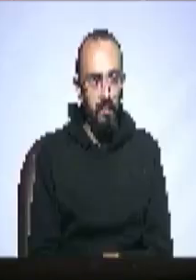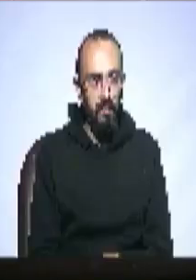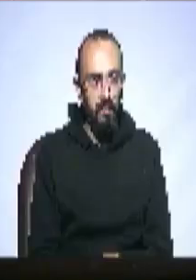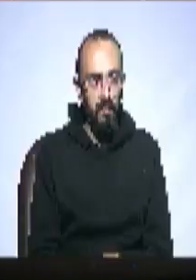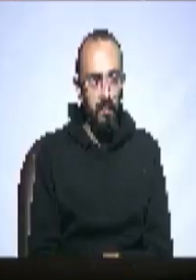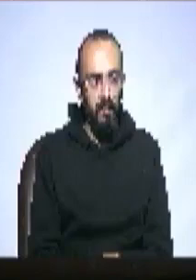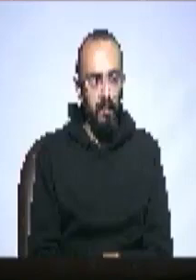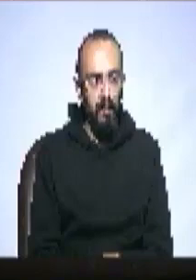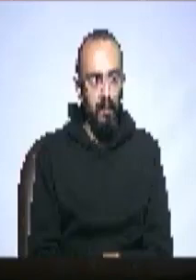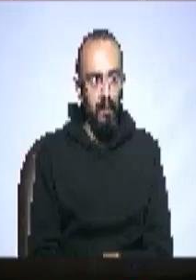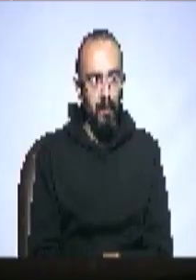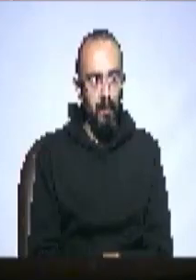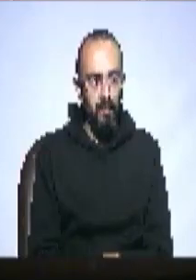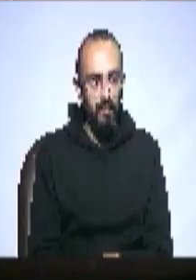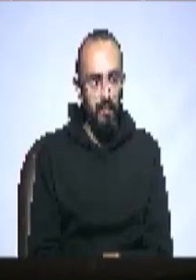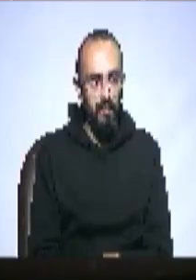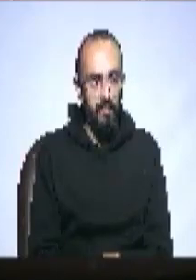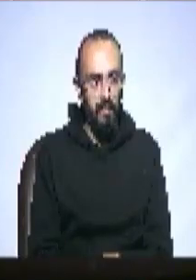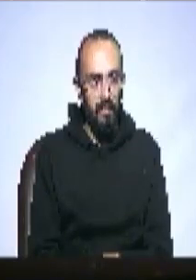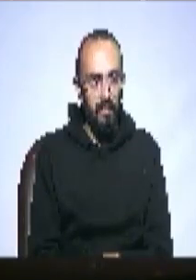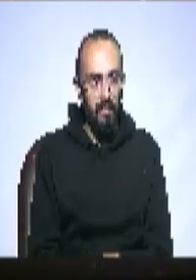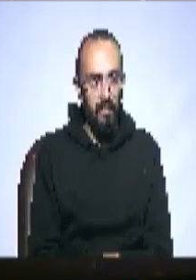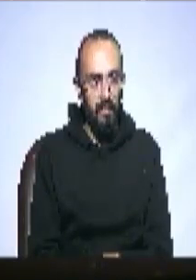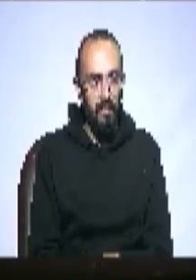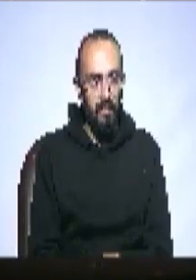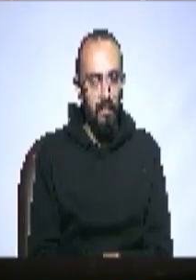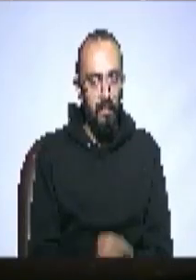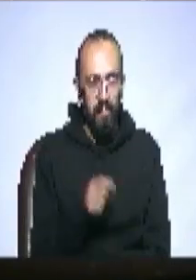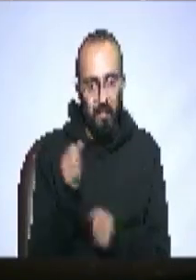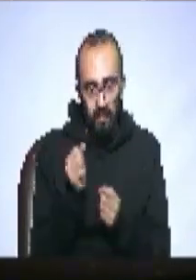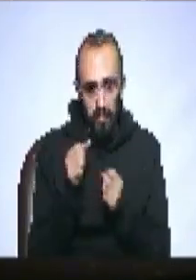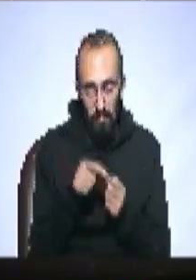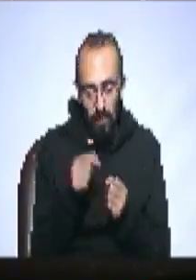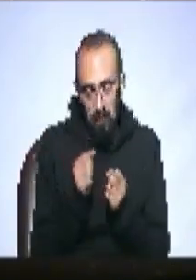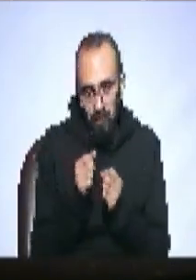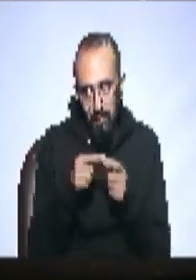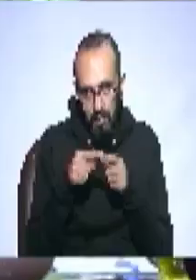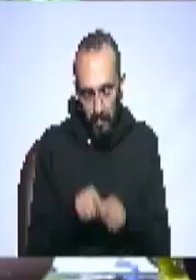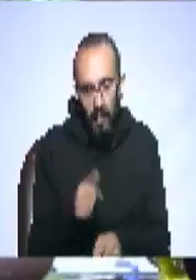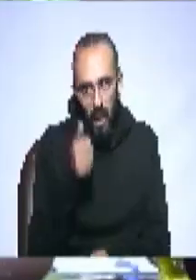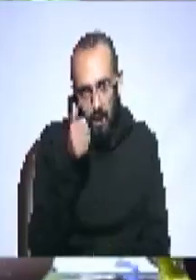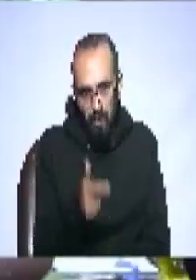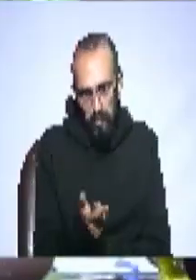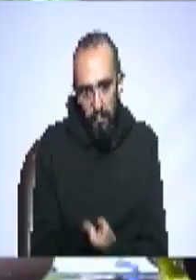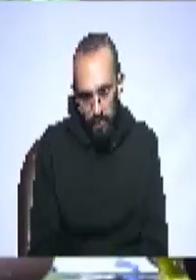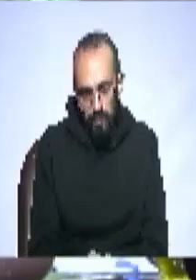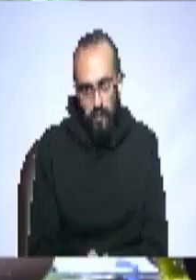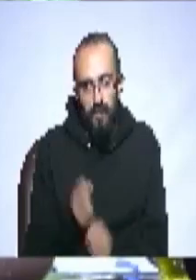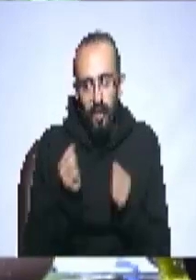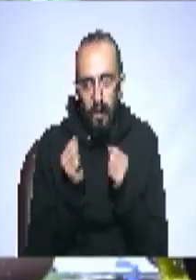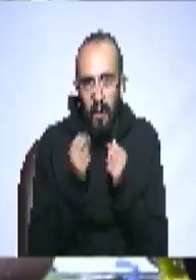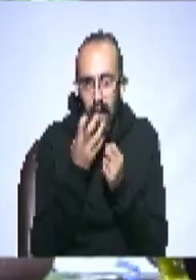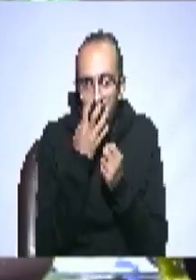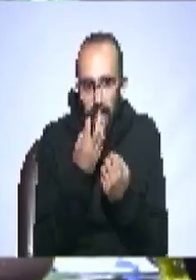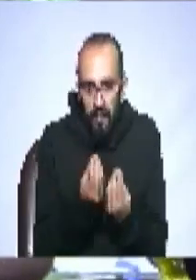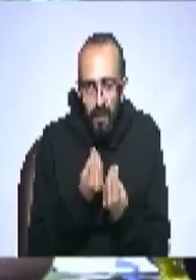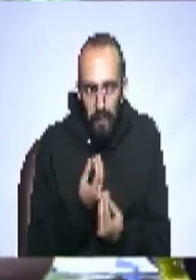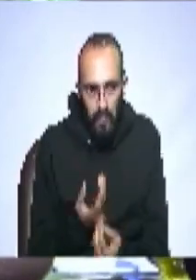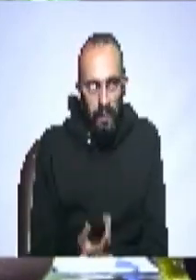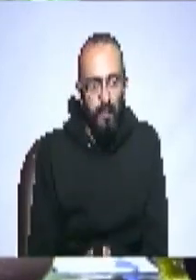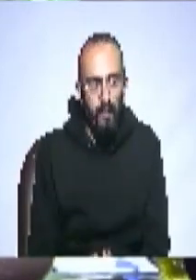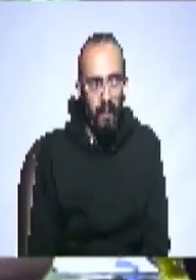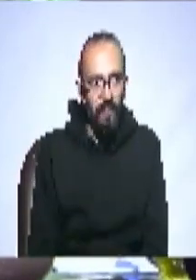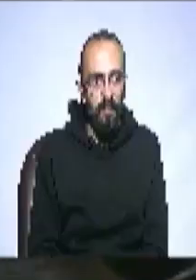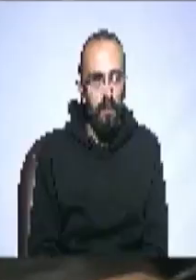بس هي كده برضو طعمها حساء، عارف، مناسبة للجو اللي احنا فيه أكتر. هي لو اتاكلت دافية كده رائعة جدا، مفيش أي مشكلة، هي أصلا